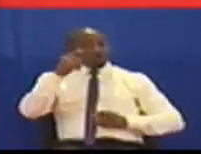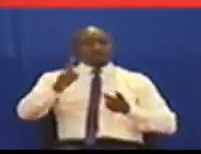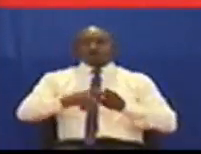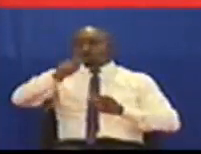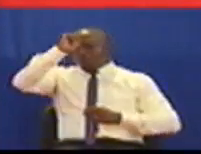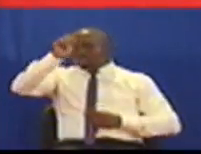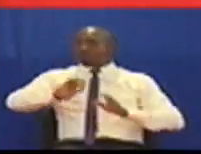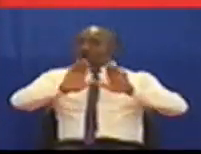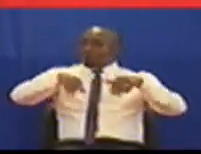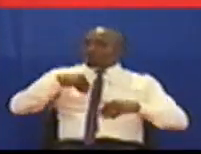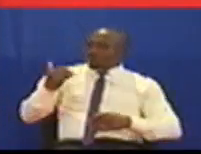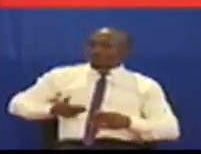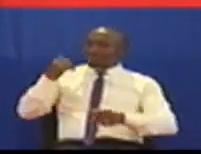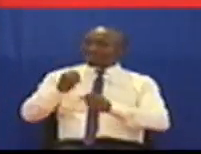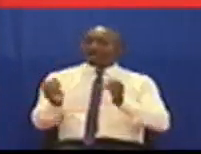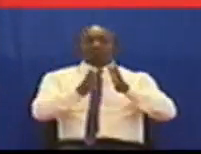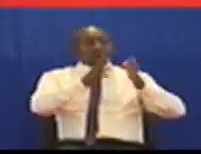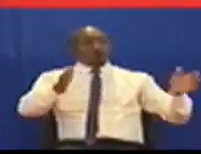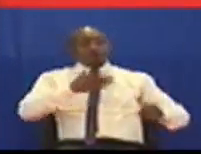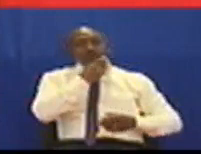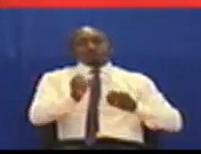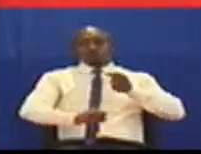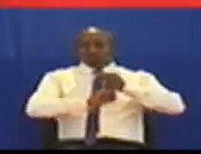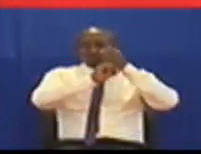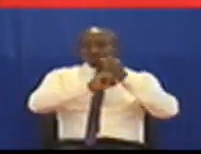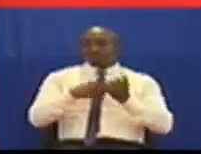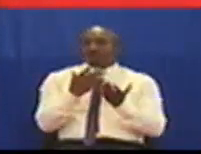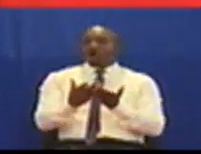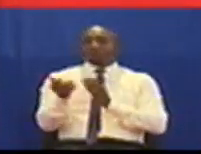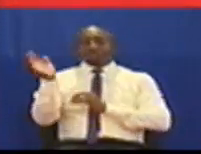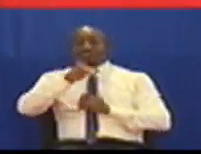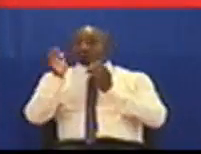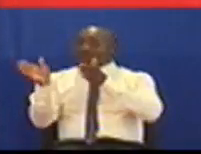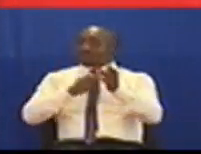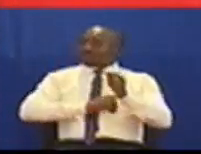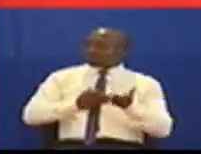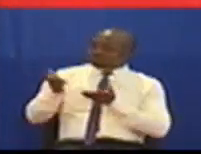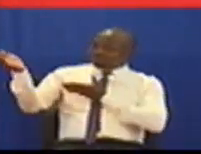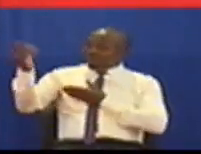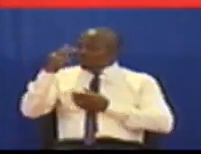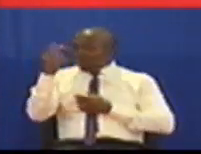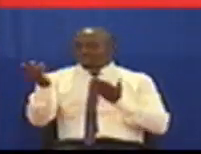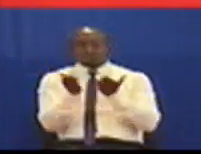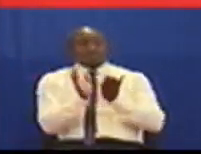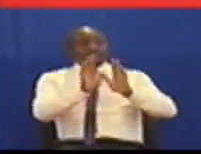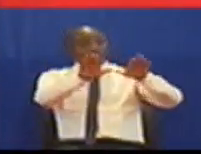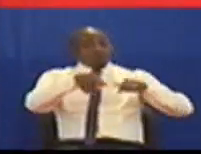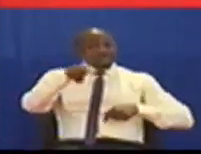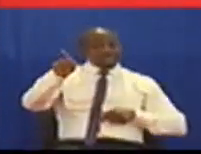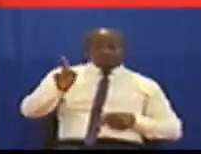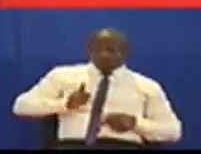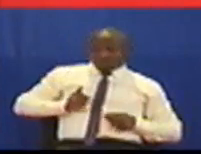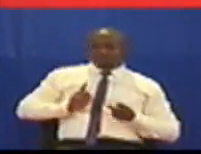kazi tulifanya kubwa, tukaungwa mkono na wanaume. Naomba sana siku tukipanga mkaangalie Bunge High School ambayo mheshimiwa